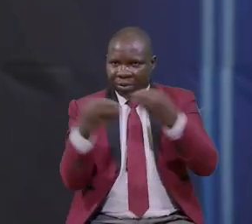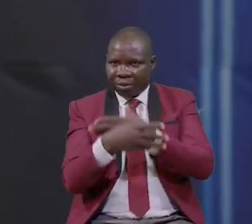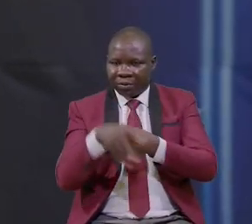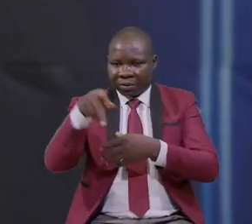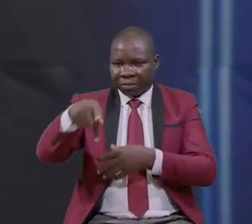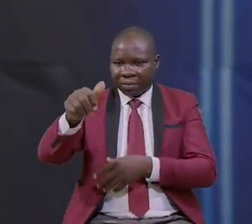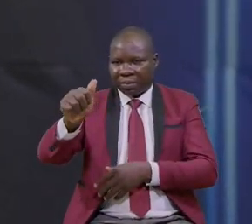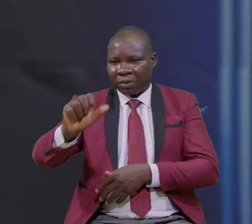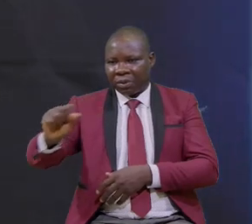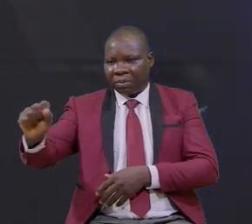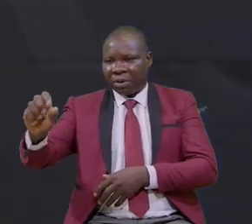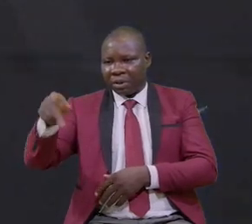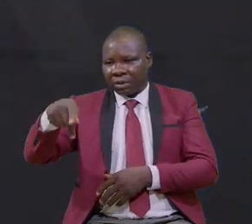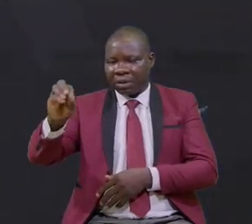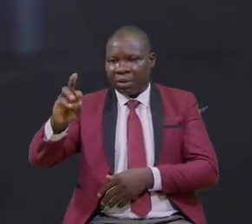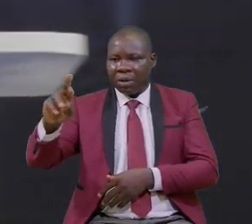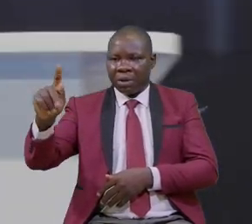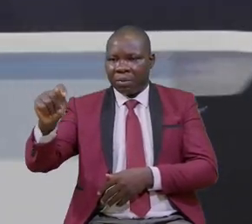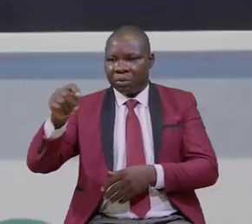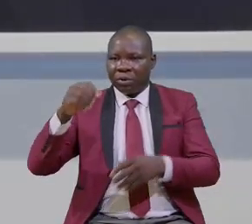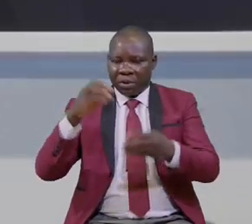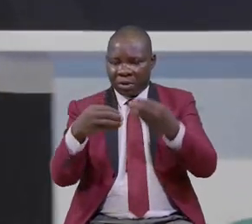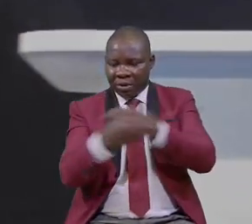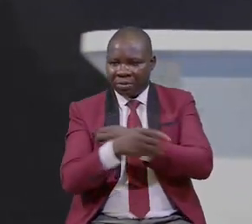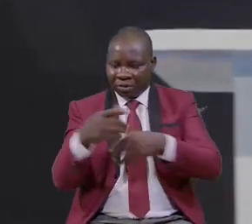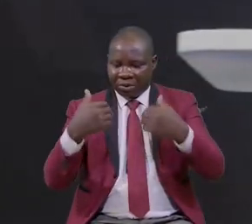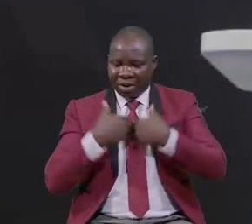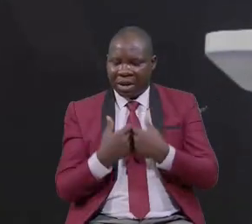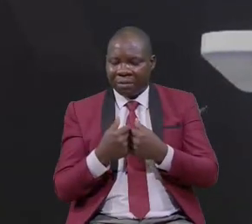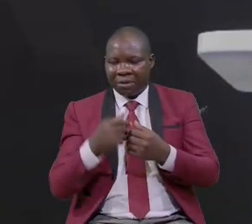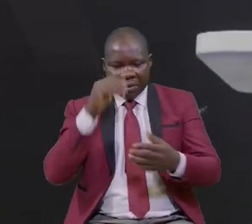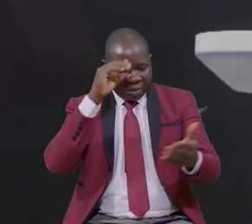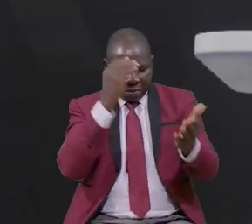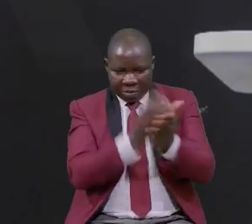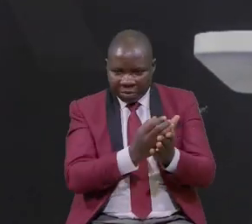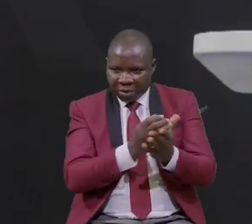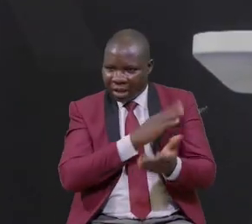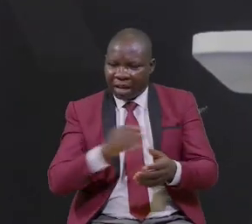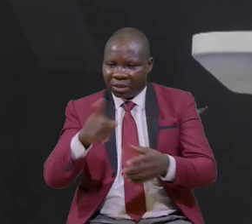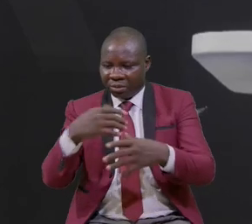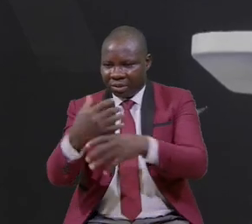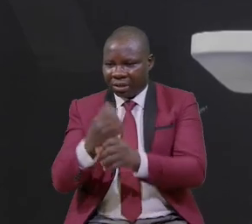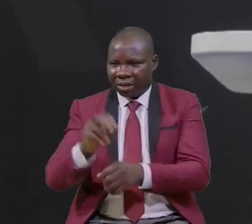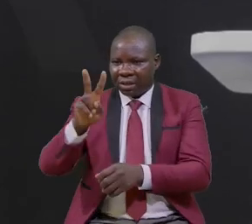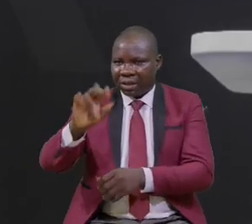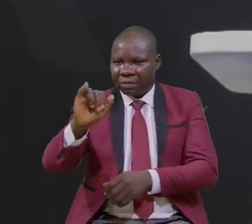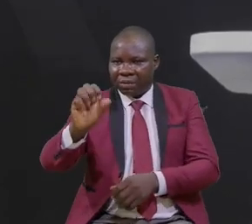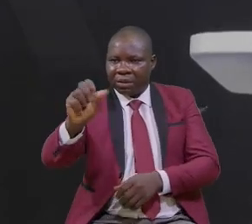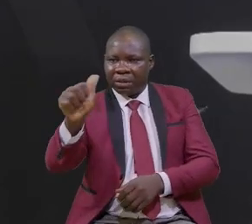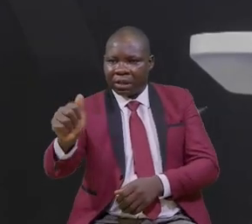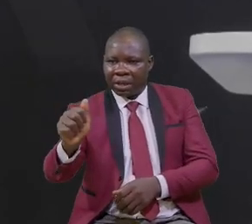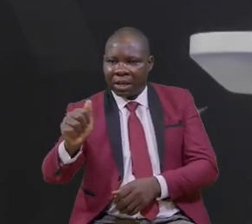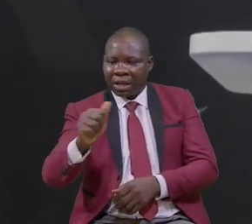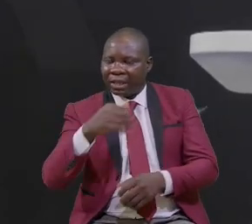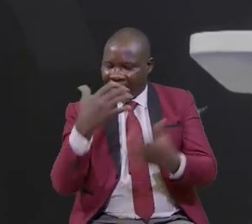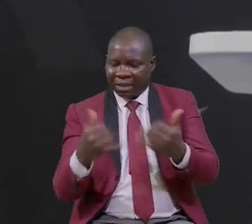passeport. Et tu vas à l'ambassade et tu as un visa. Et maintenant, il est temps pour toi.